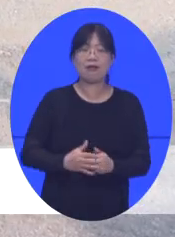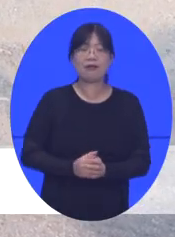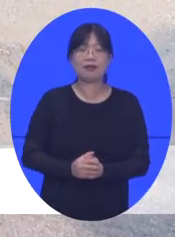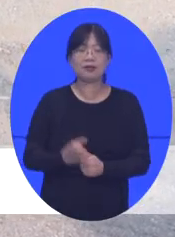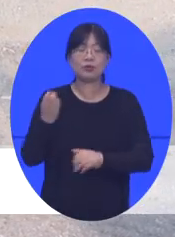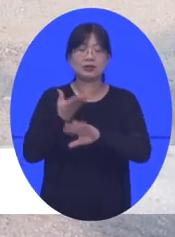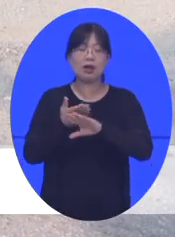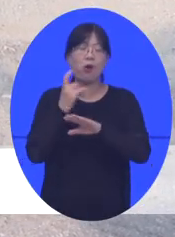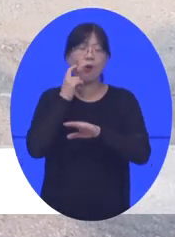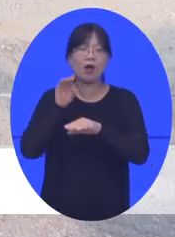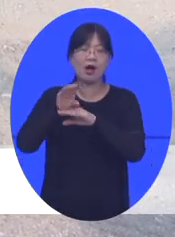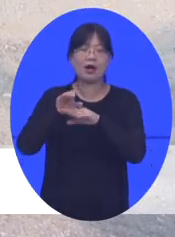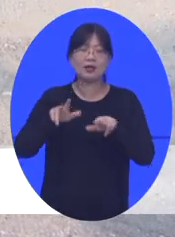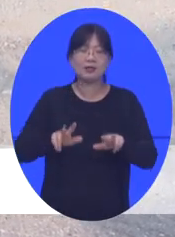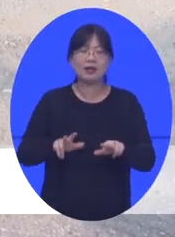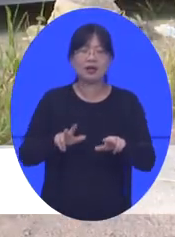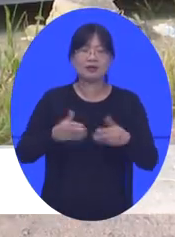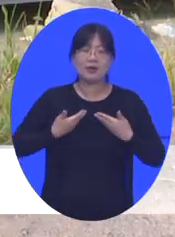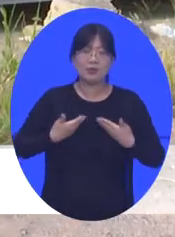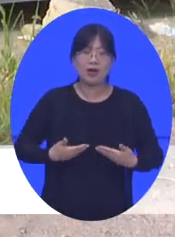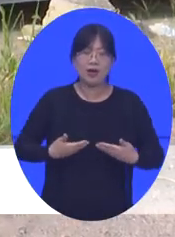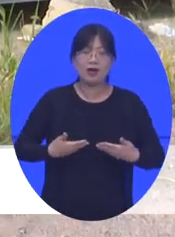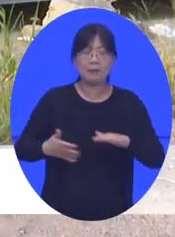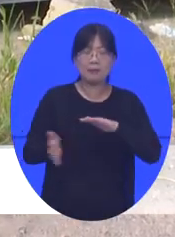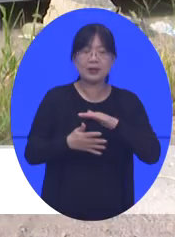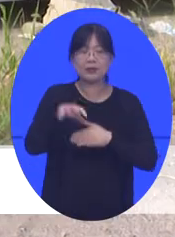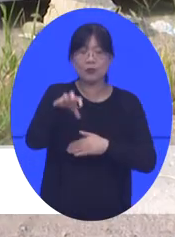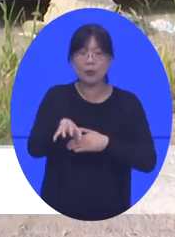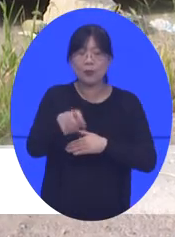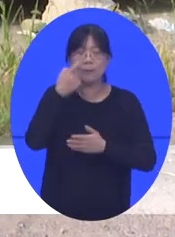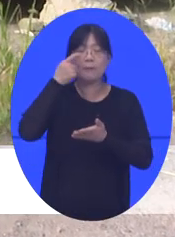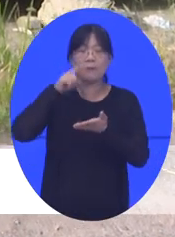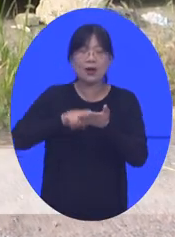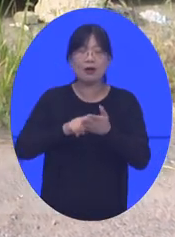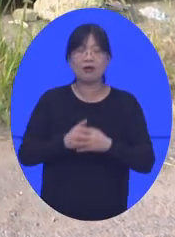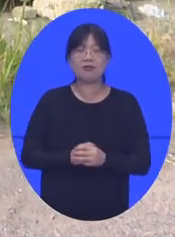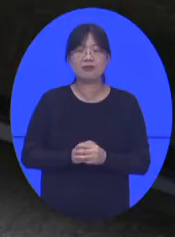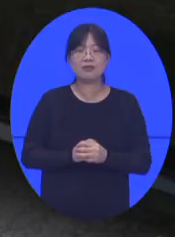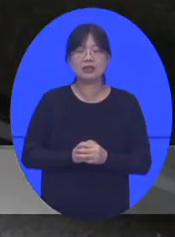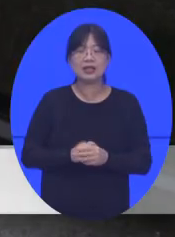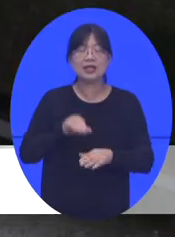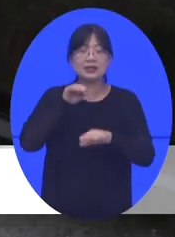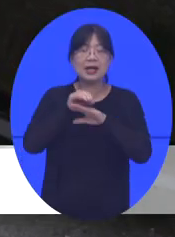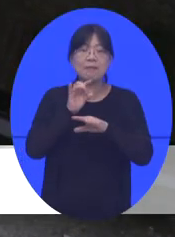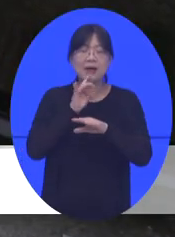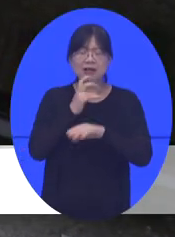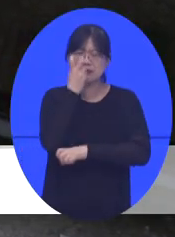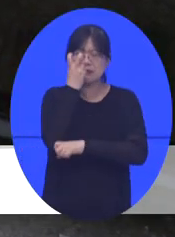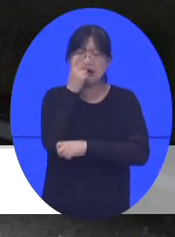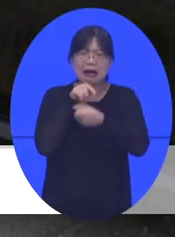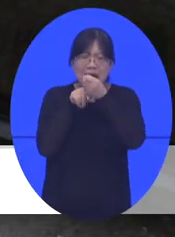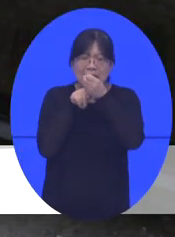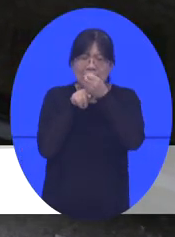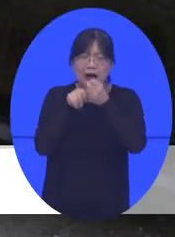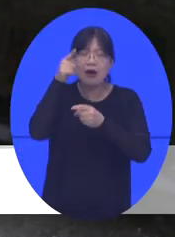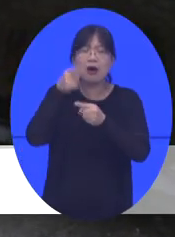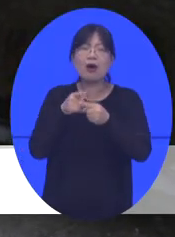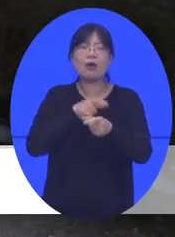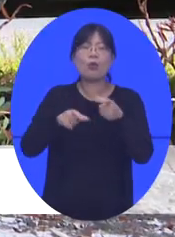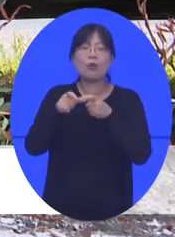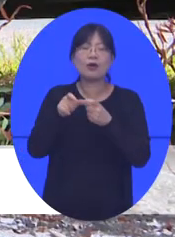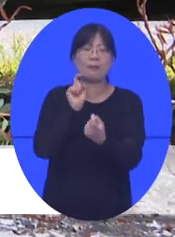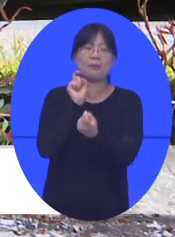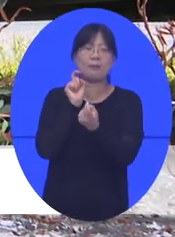또 다른 대포차, 이번엔 한적한 공터에서 찾아냈습니다. 왜 하필 그 차만 단속하냐며 따져 묻다가 오히려